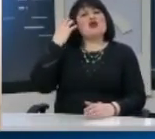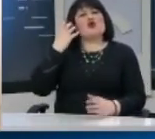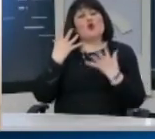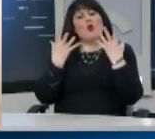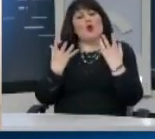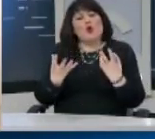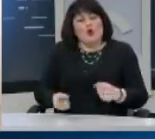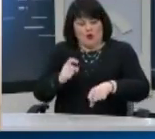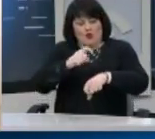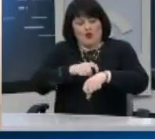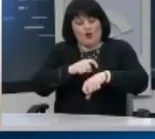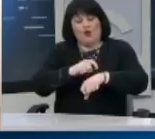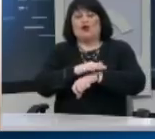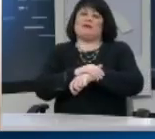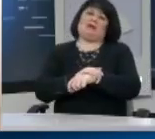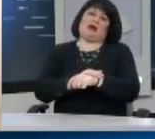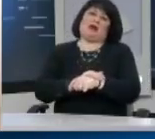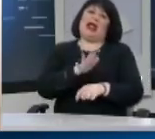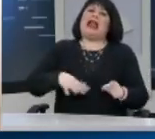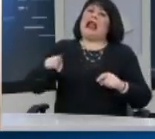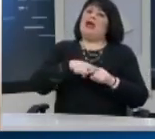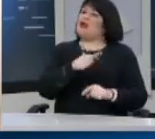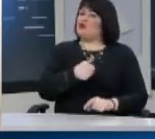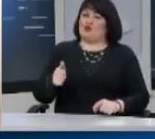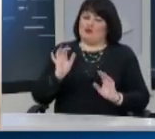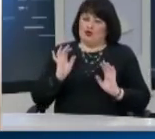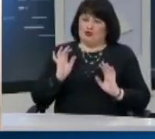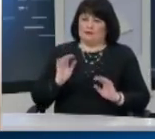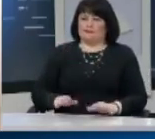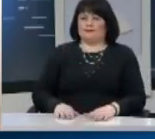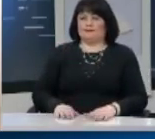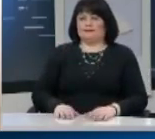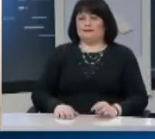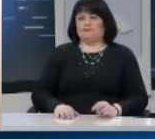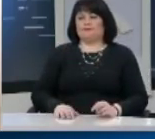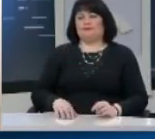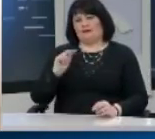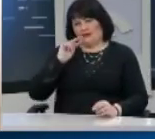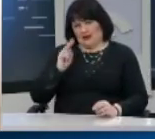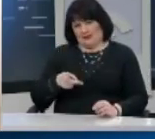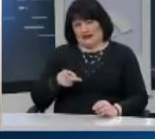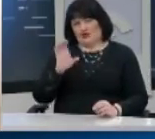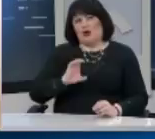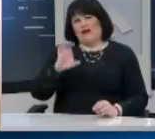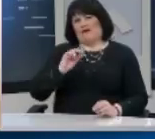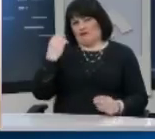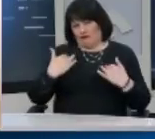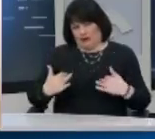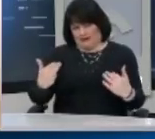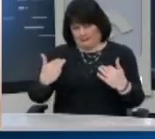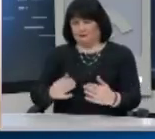ωρίμασης στο εσωτερικό της χώρας και όχι μόνο και θα απαντήσω και σε ένα θέμα σε σχέση με το ευρωκοινοβούλιο